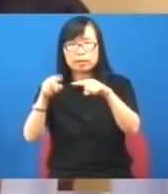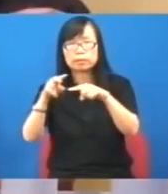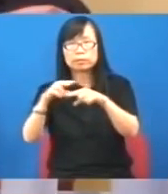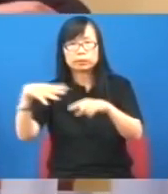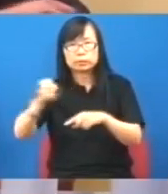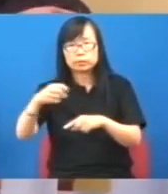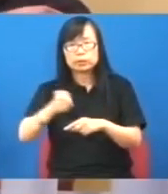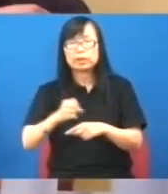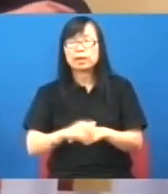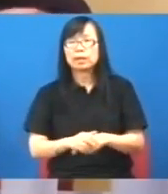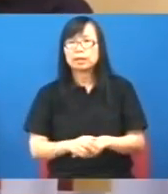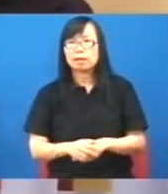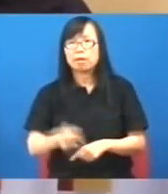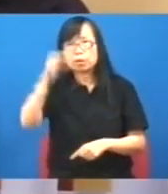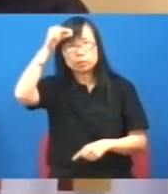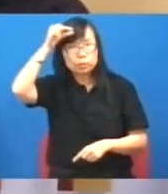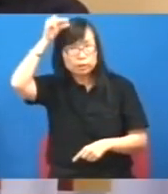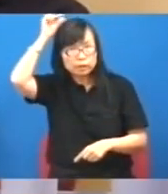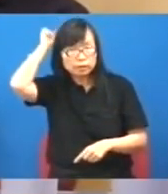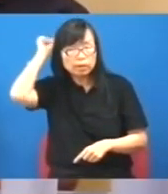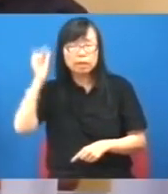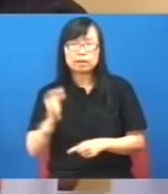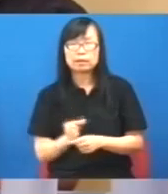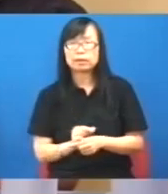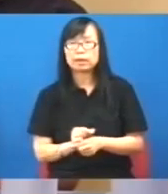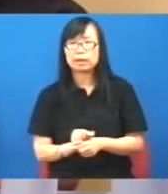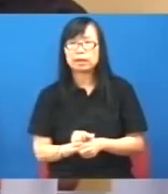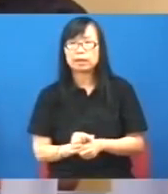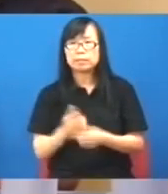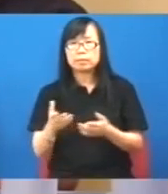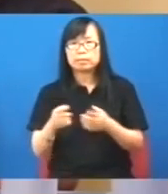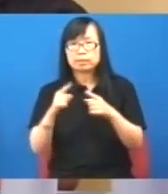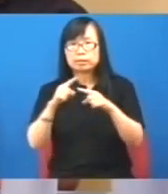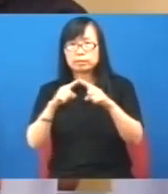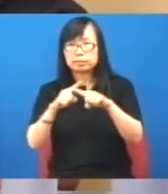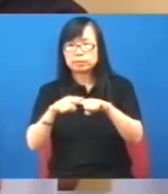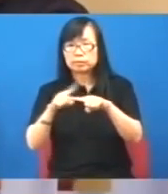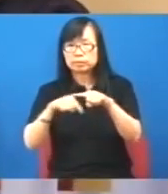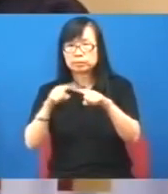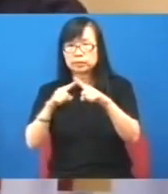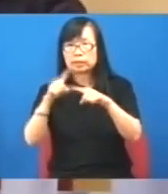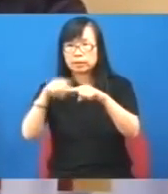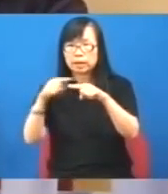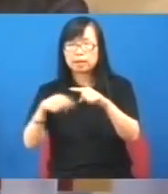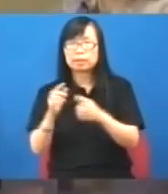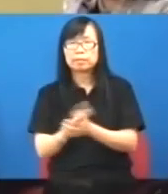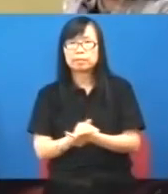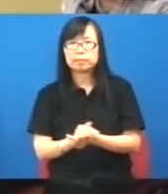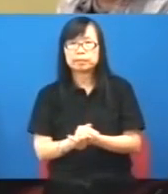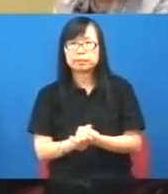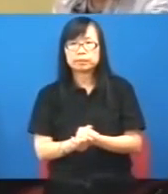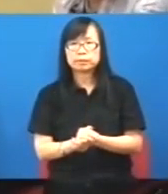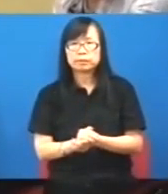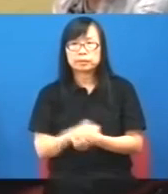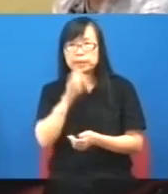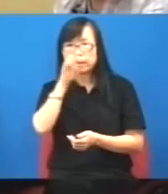咁董建華就直情向人大即係提醒釋法，咁啊俾香港人鬧到撲喺度啦。咁至於師姐講